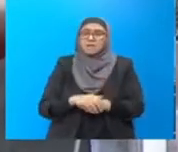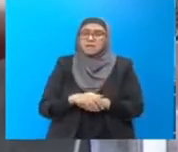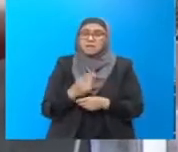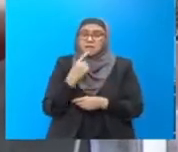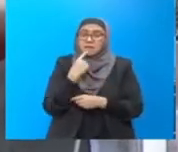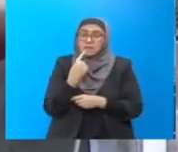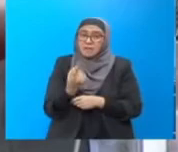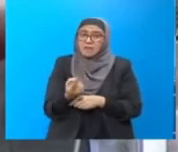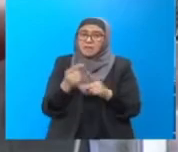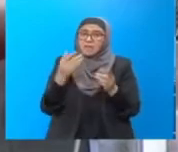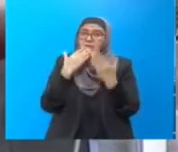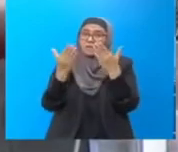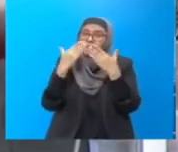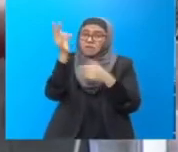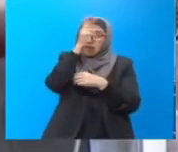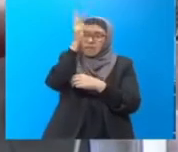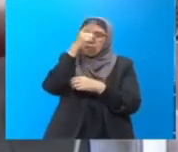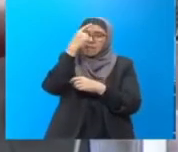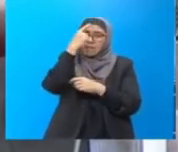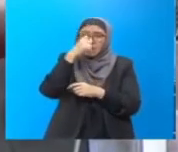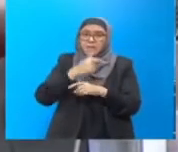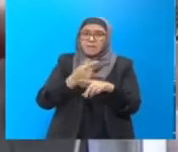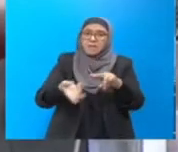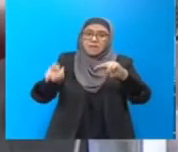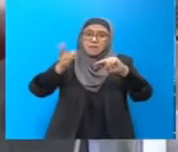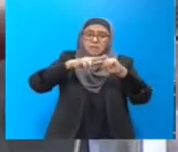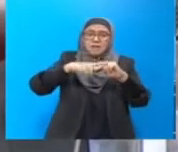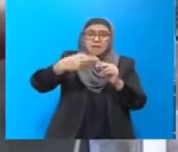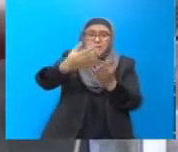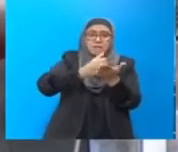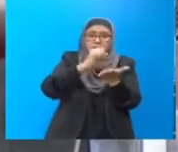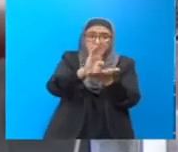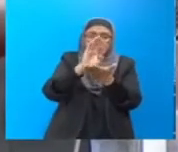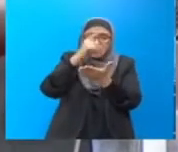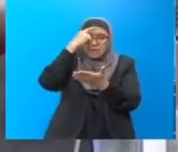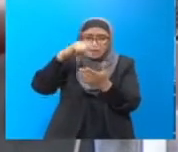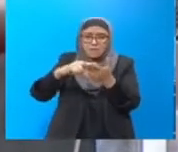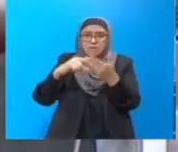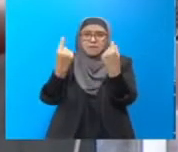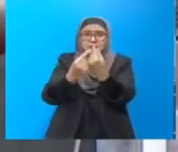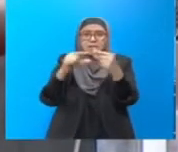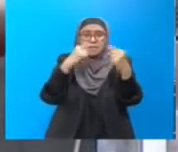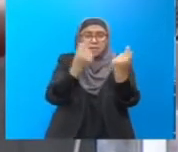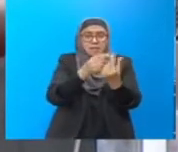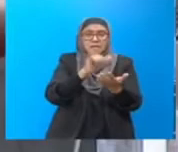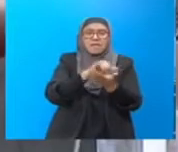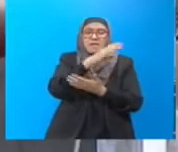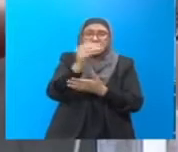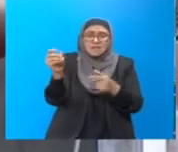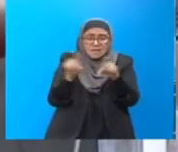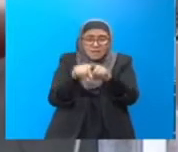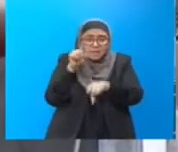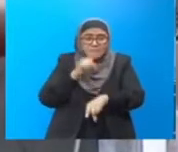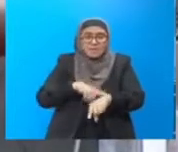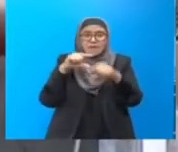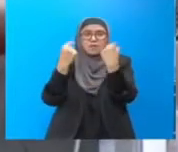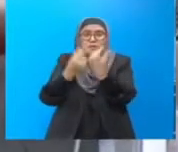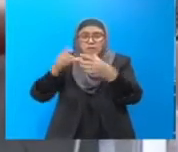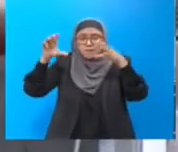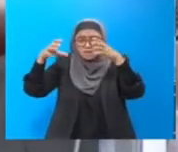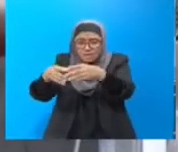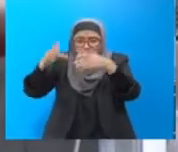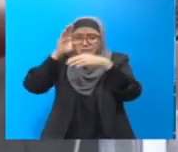kadar pemberian kepada pihak yang berkenaan tetapi pada masa yang sama bisnis golongan-golongan yang terlibat dengan bis-bis kini